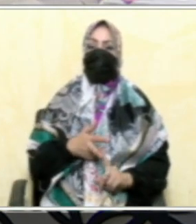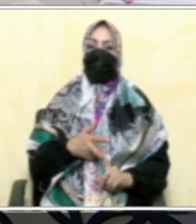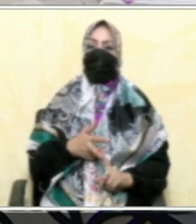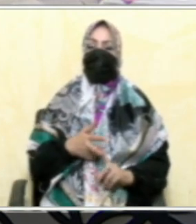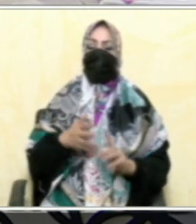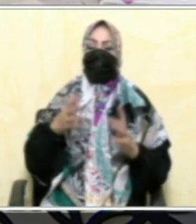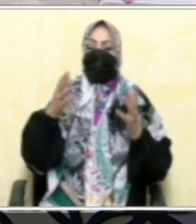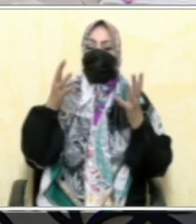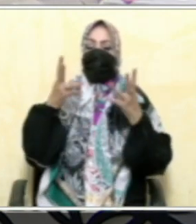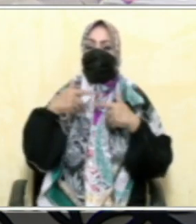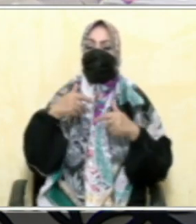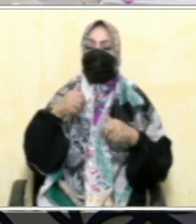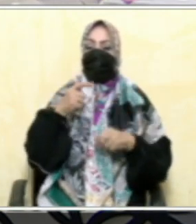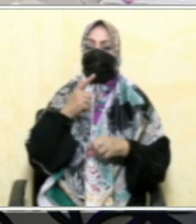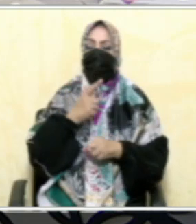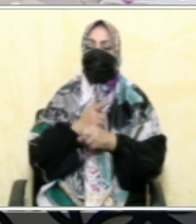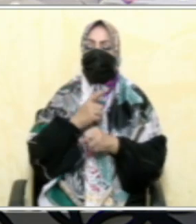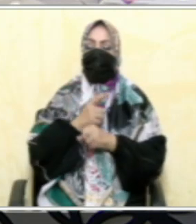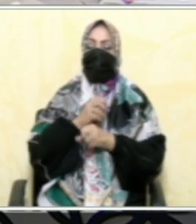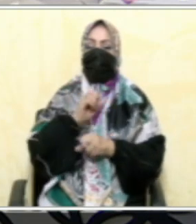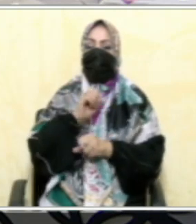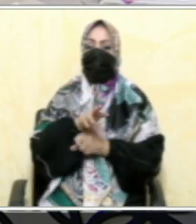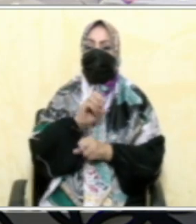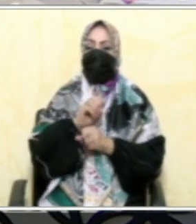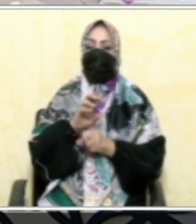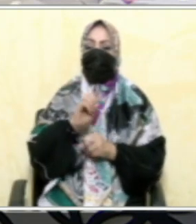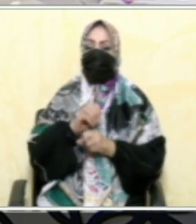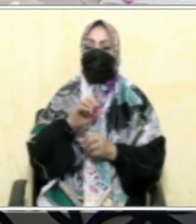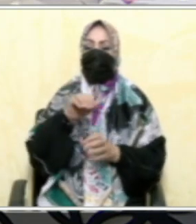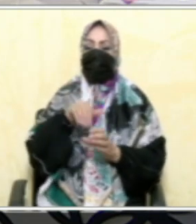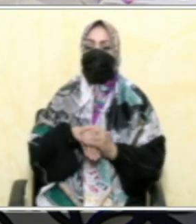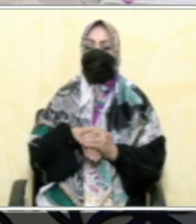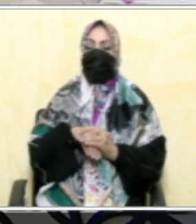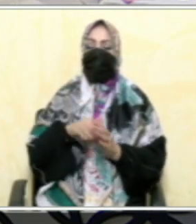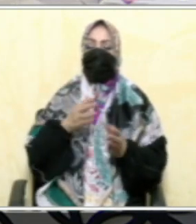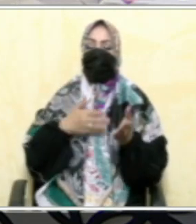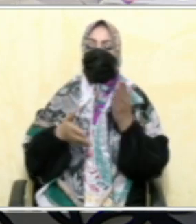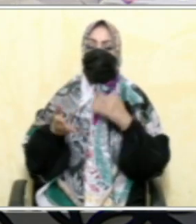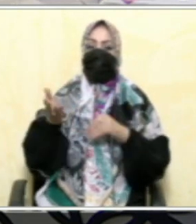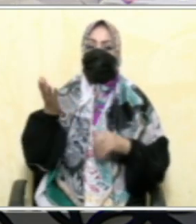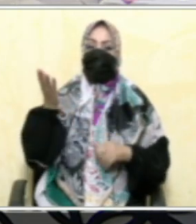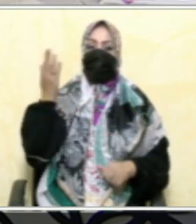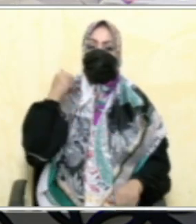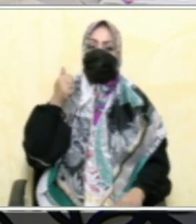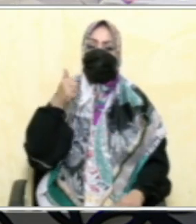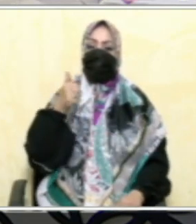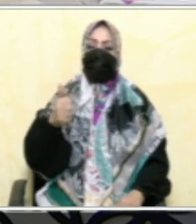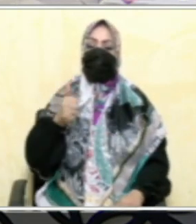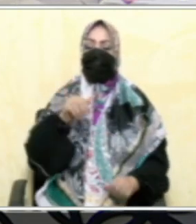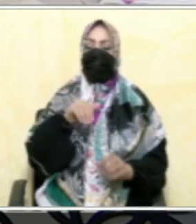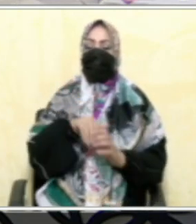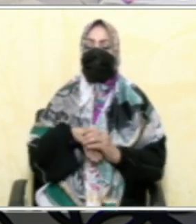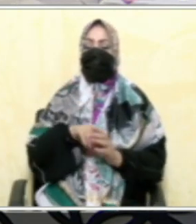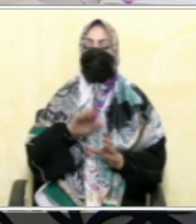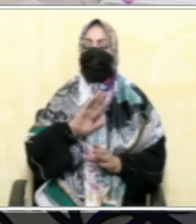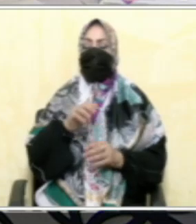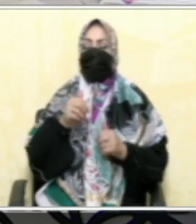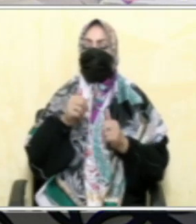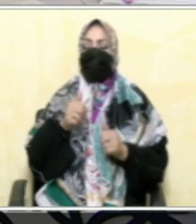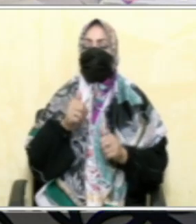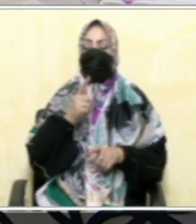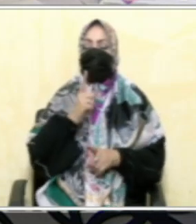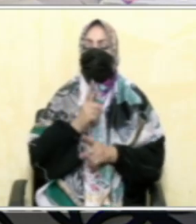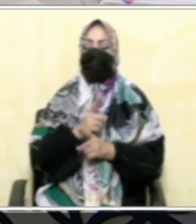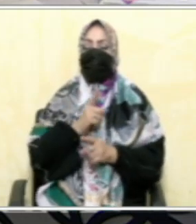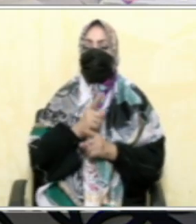ليهم عطاء وكانوا ليهم قدوة وكان ليهم وفاء. نعم. لكن تو تحسهم الأبلات ما عادش عندهم حتى طاقة إن تخش حتى احتياط يقولها